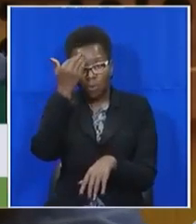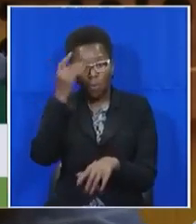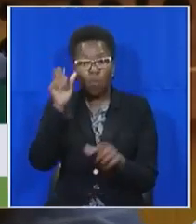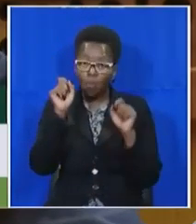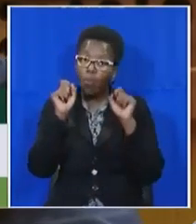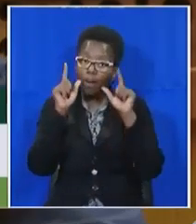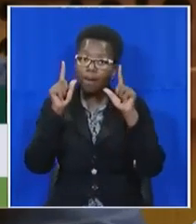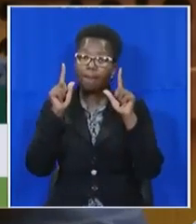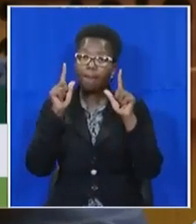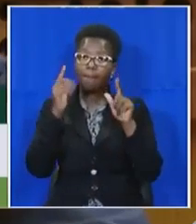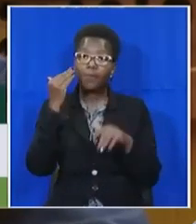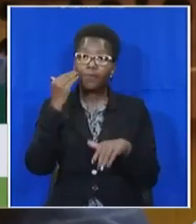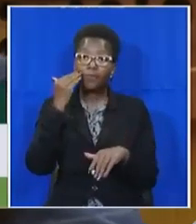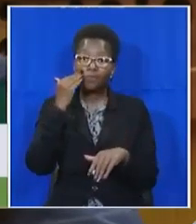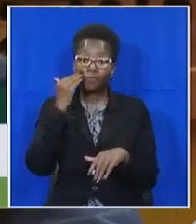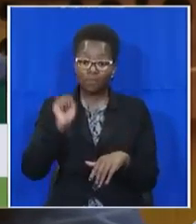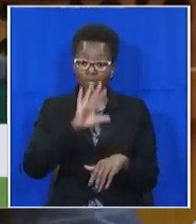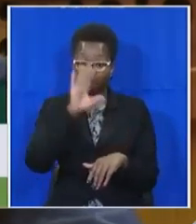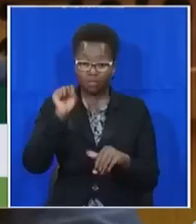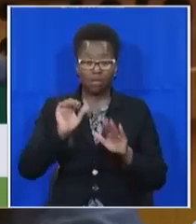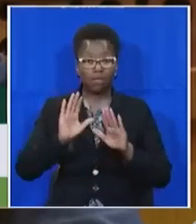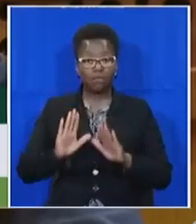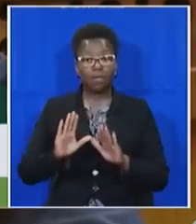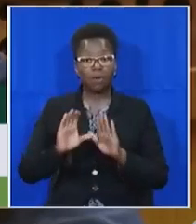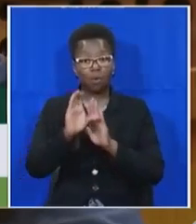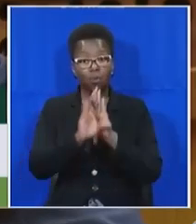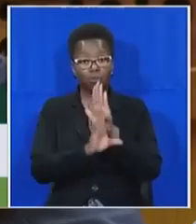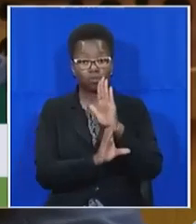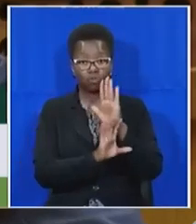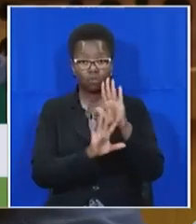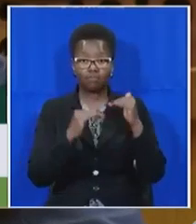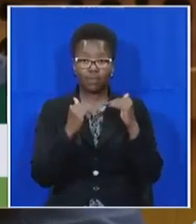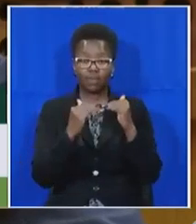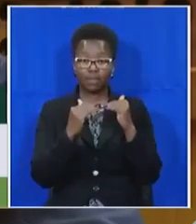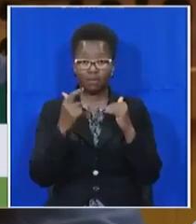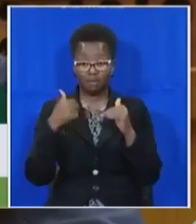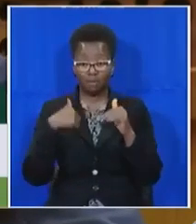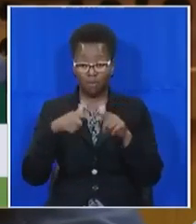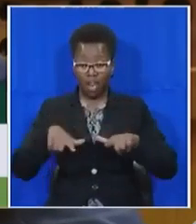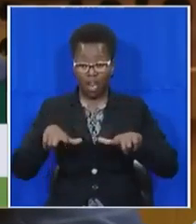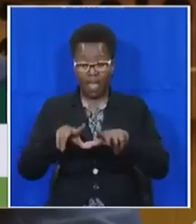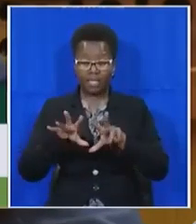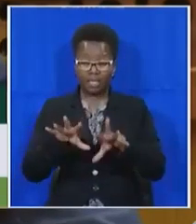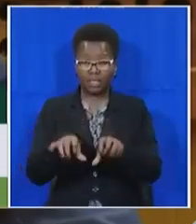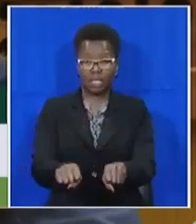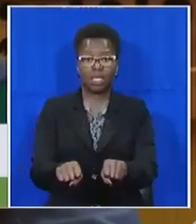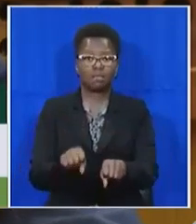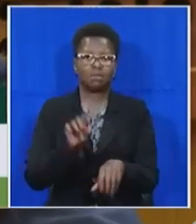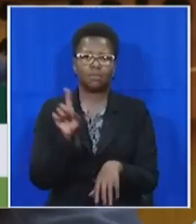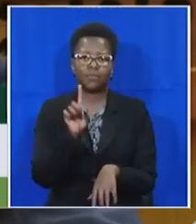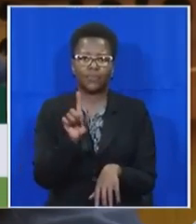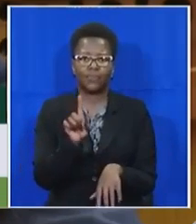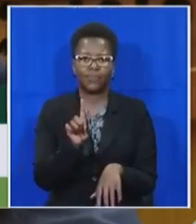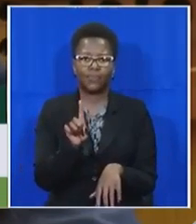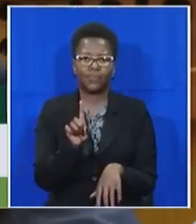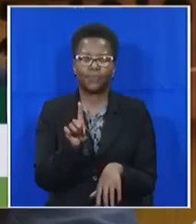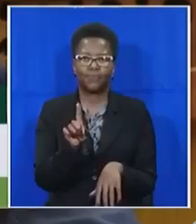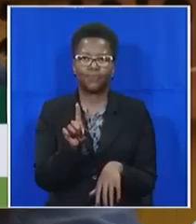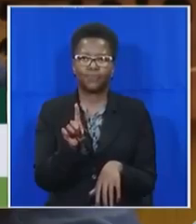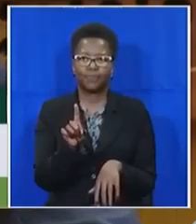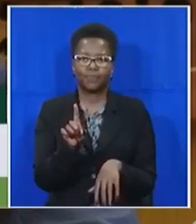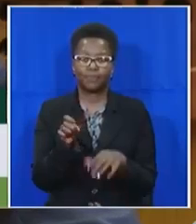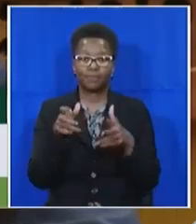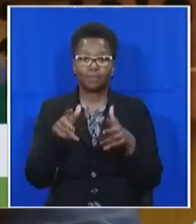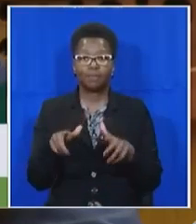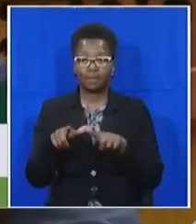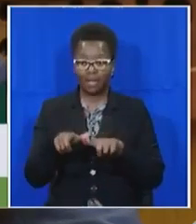demokrasie. Niemand het grond gesteel nie. Die wettige grondeienaars in Suid-Afrika het betaal daarvoor,